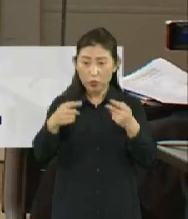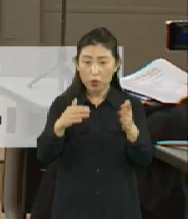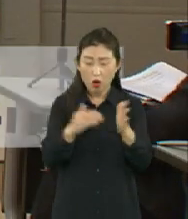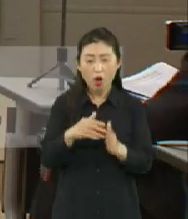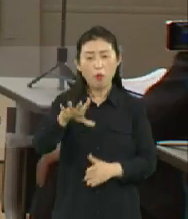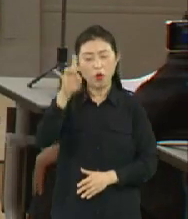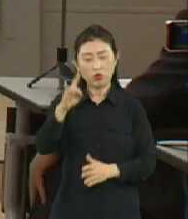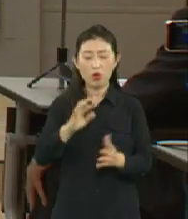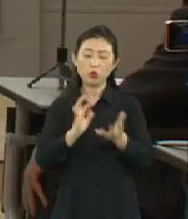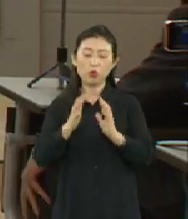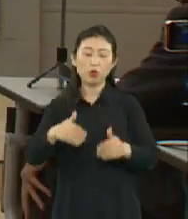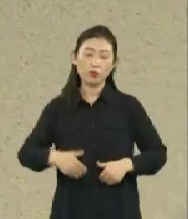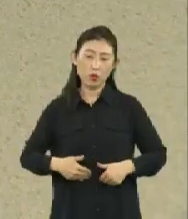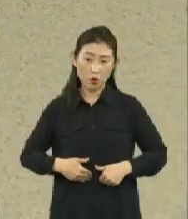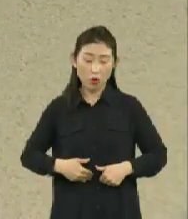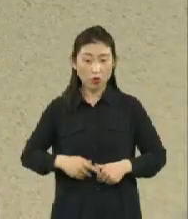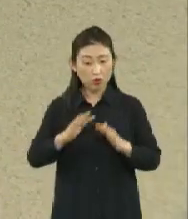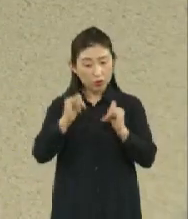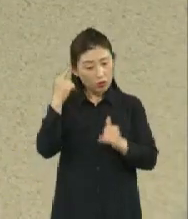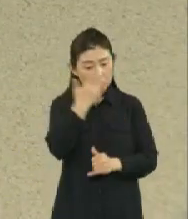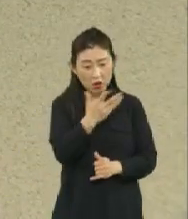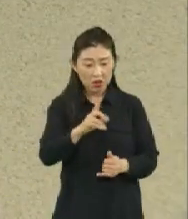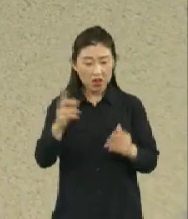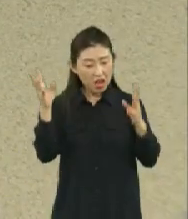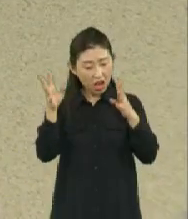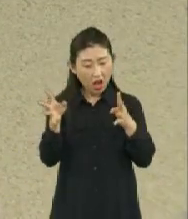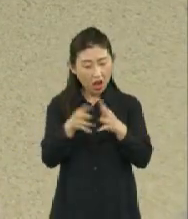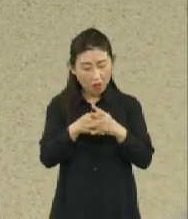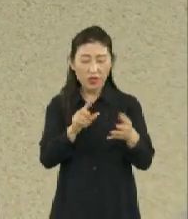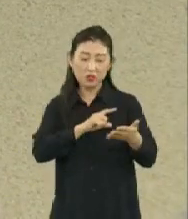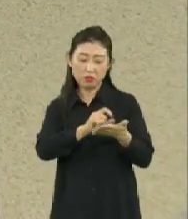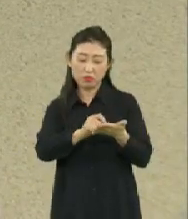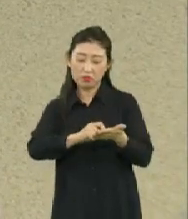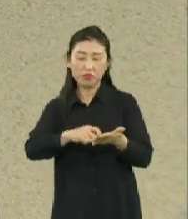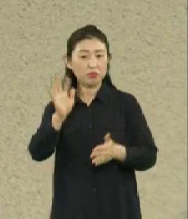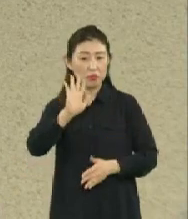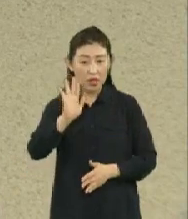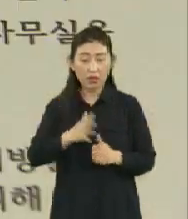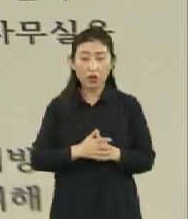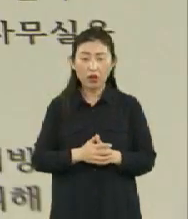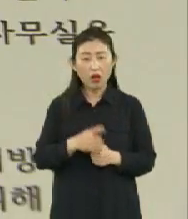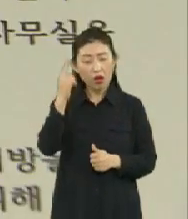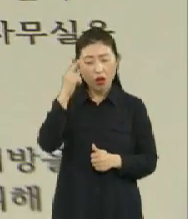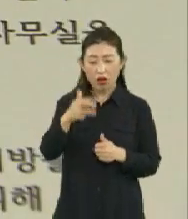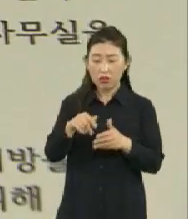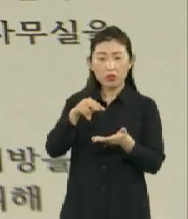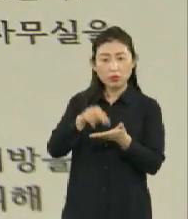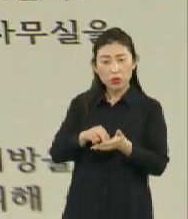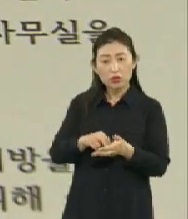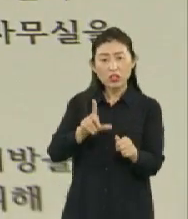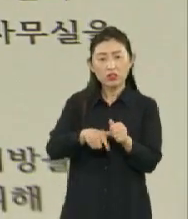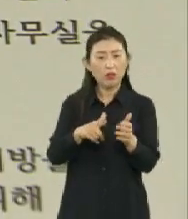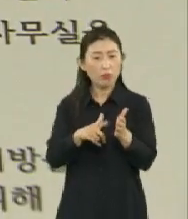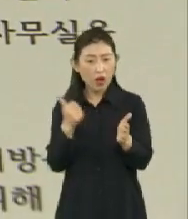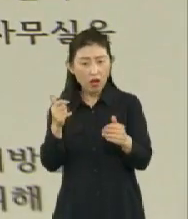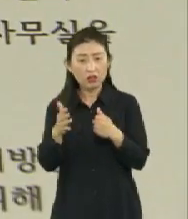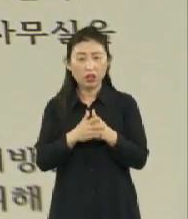선행돼야 한다며 여론조사 합의에 서명하지 않았고 포럼 측은 시간상 토론회는 어렵다는